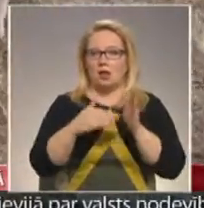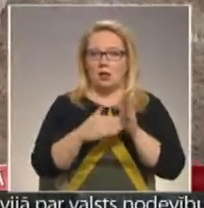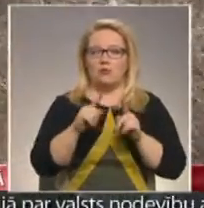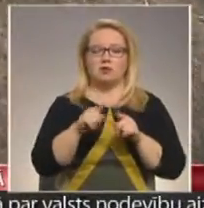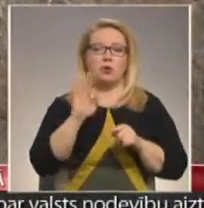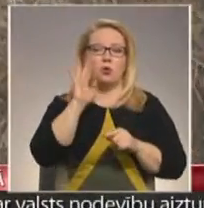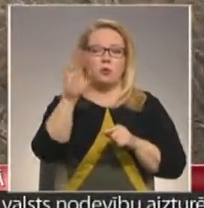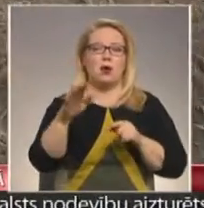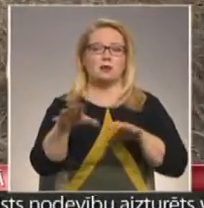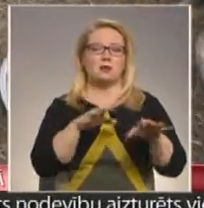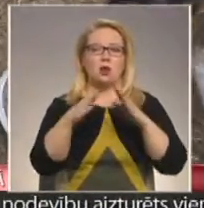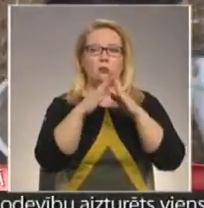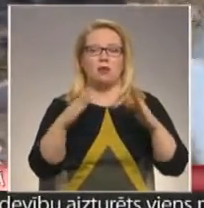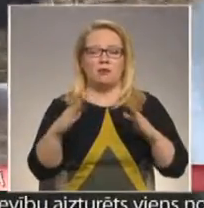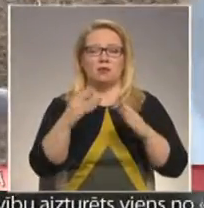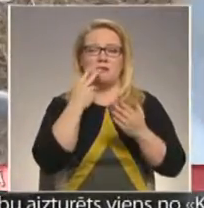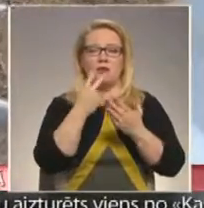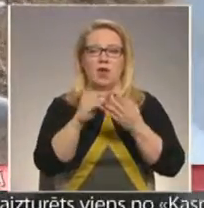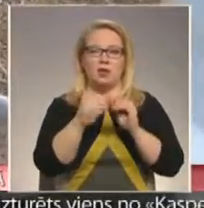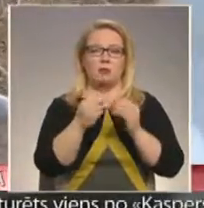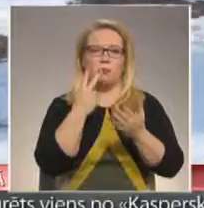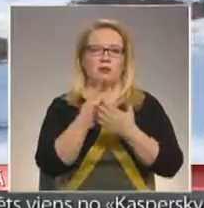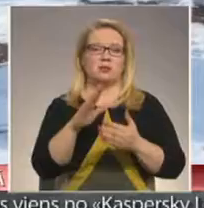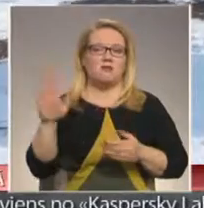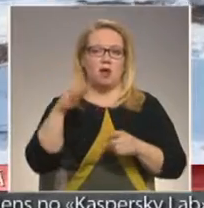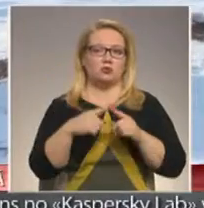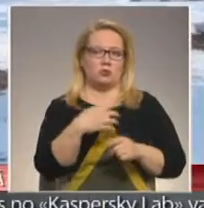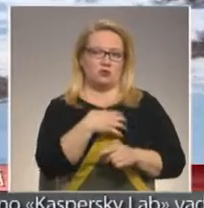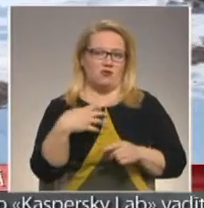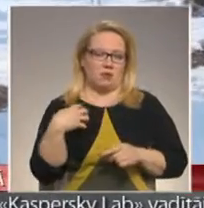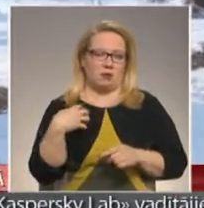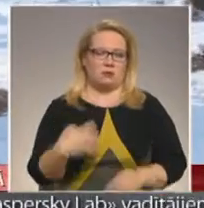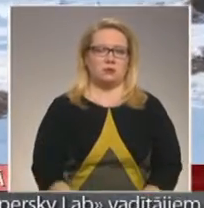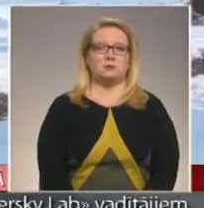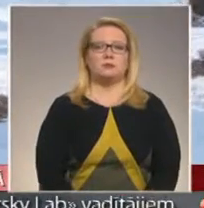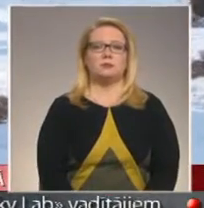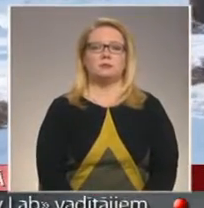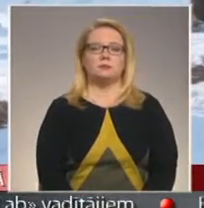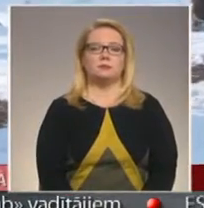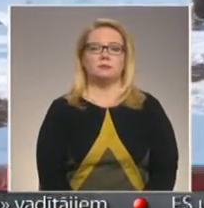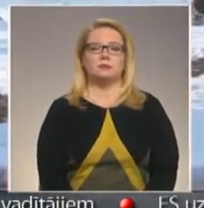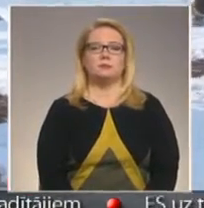dzīvnieku patversmēm lielāku vērību pievērsies arī valsts un pašvaldības. Ausmas Prukte, Roberts Kalniņš, Latgales reģionālā televīzija.